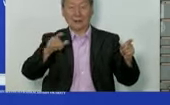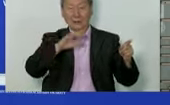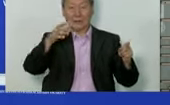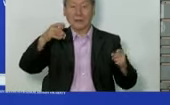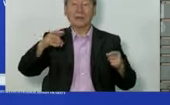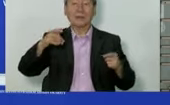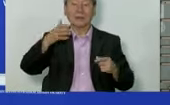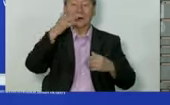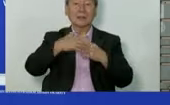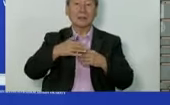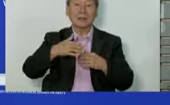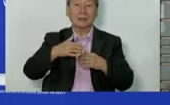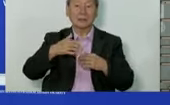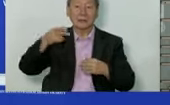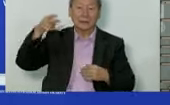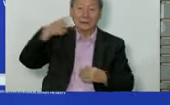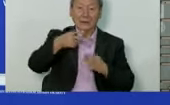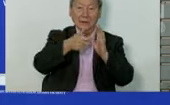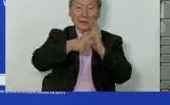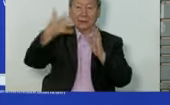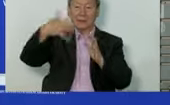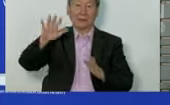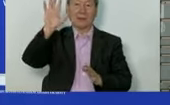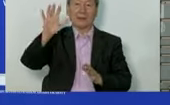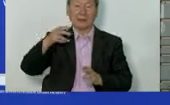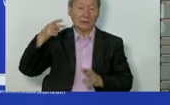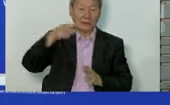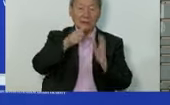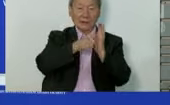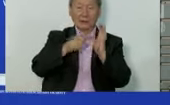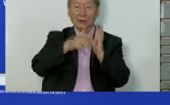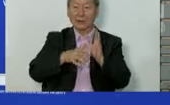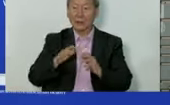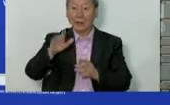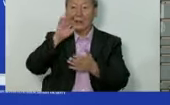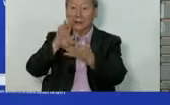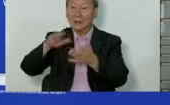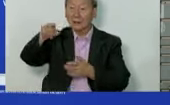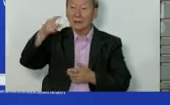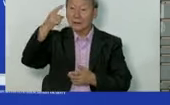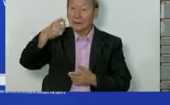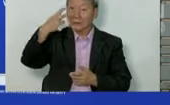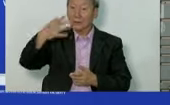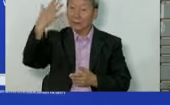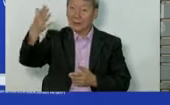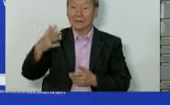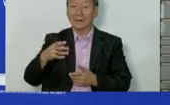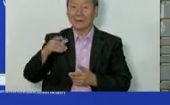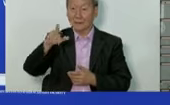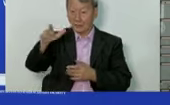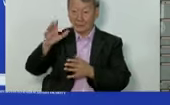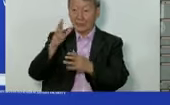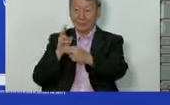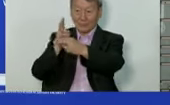вспышки выписано с выздоровлением по стране 2655 пациентов. Айнура Викторовна, прошу прощения, 125, да, пациентов